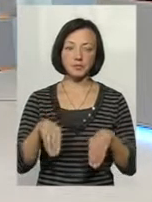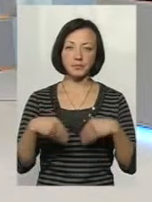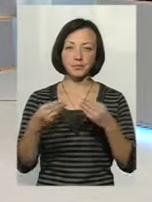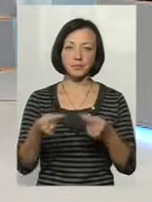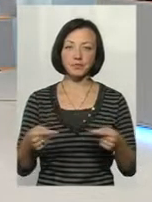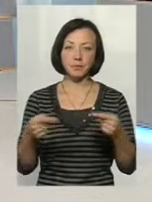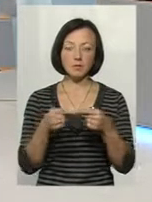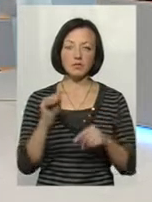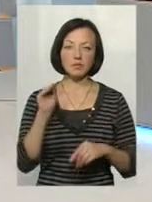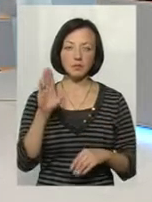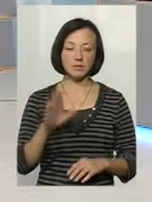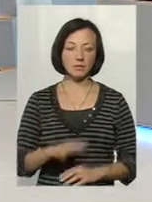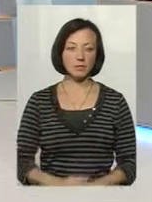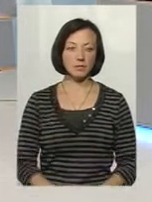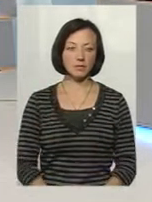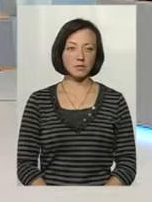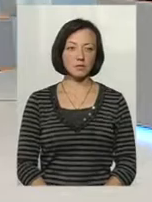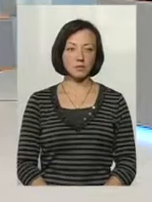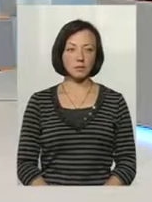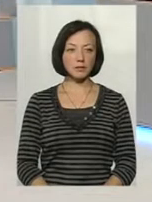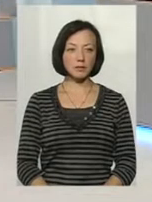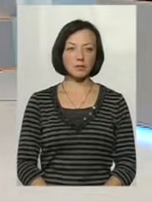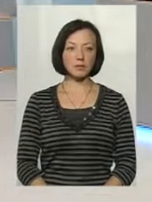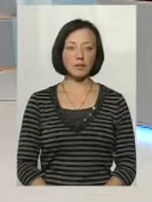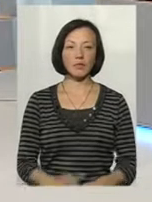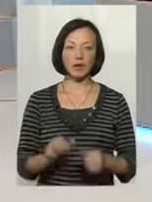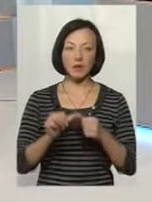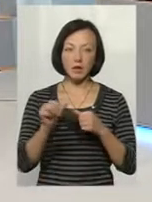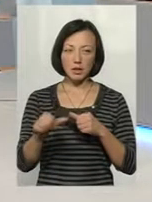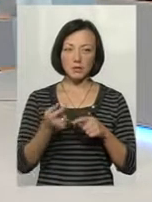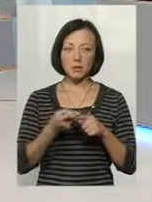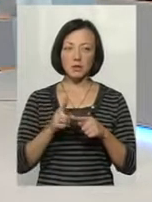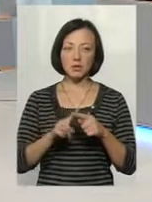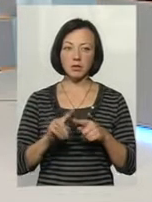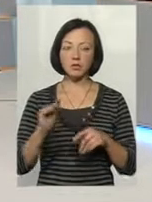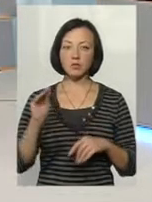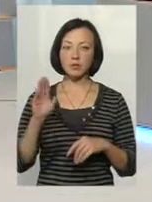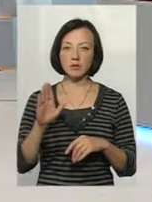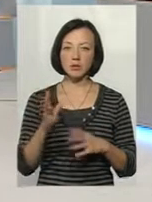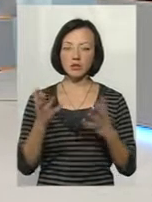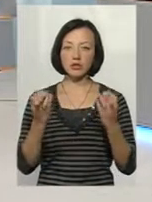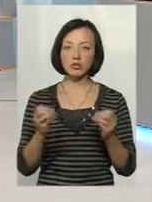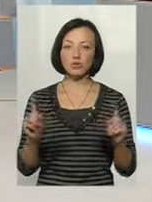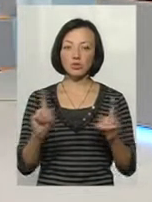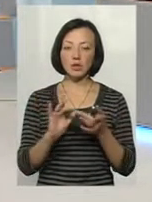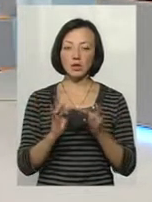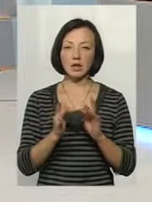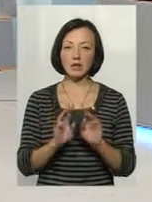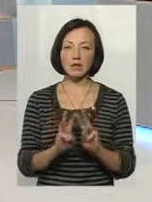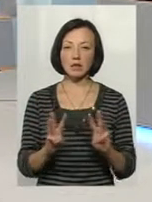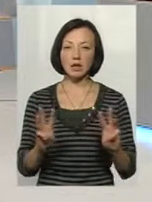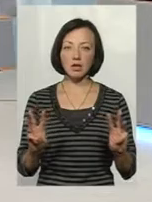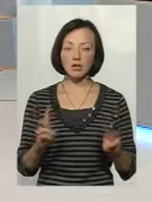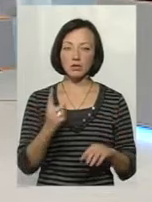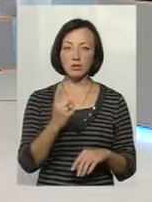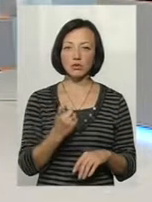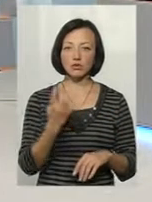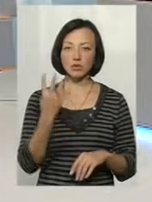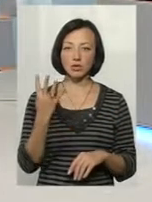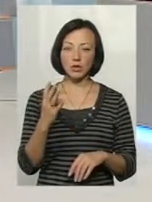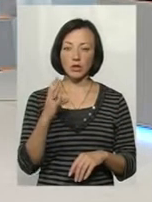видачі відповідного посвідчення. Крім цієї пам'ятки, ще що? На сайті